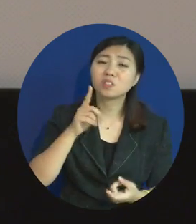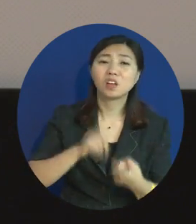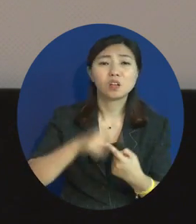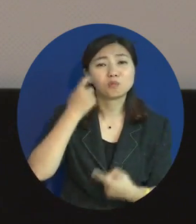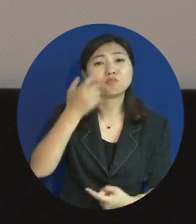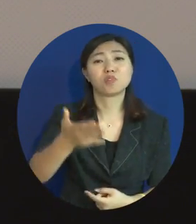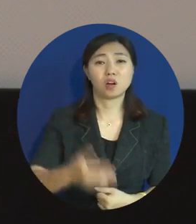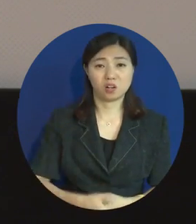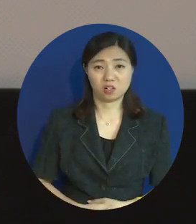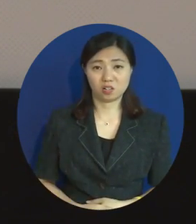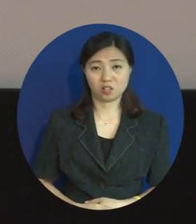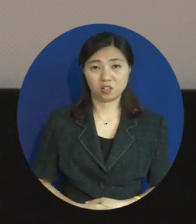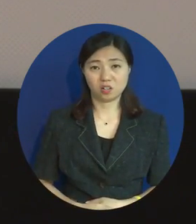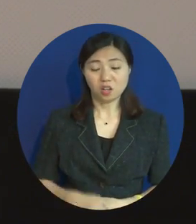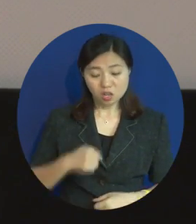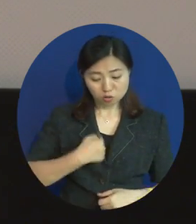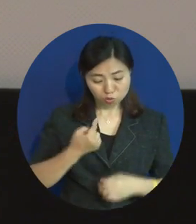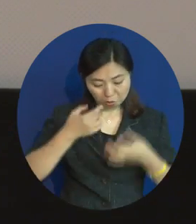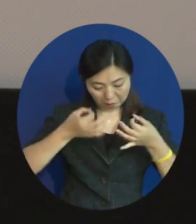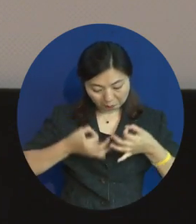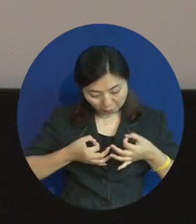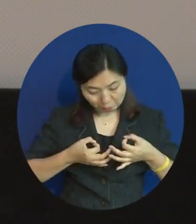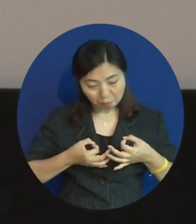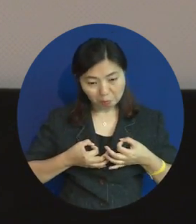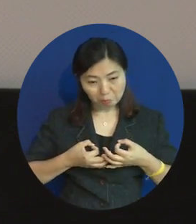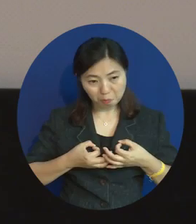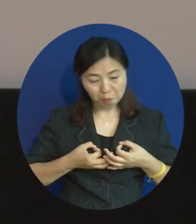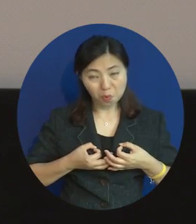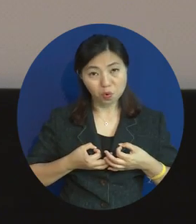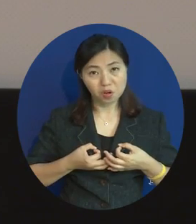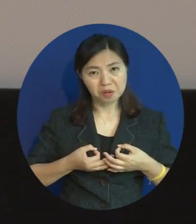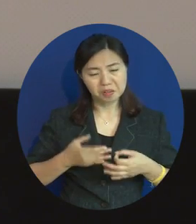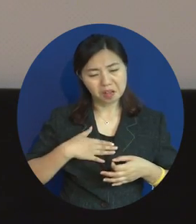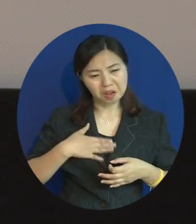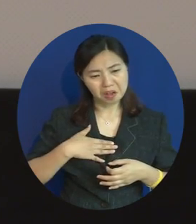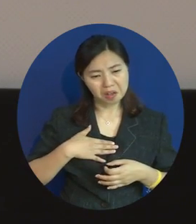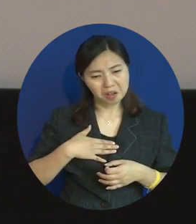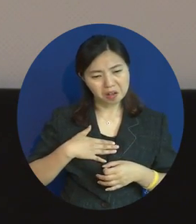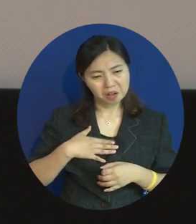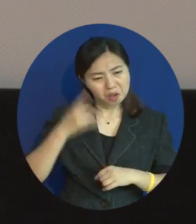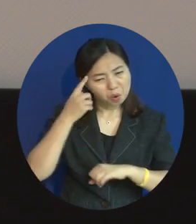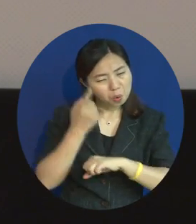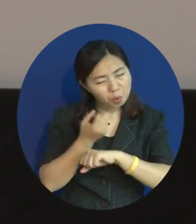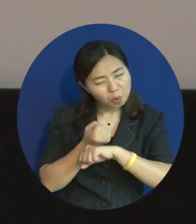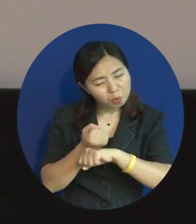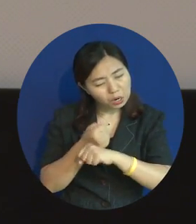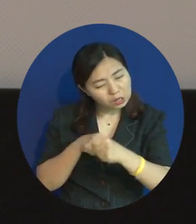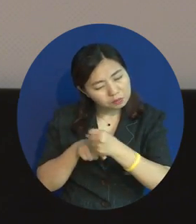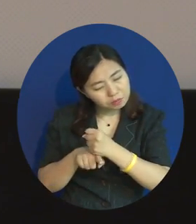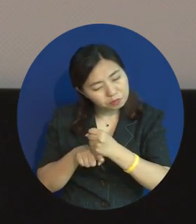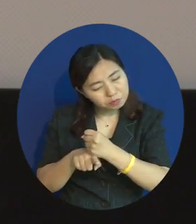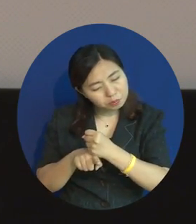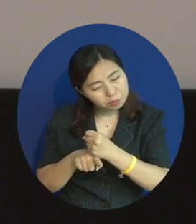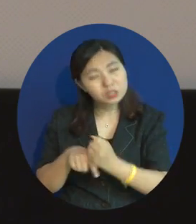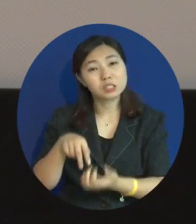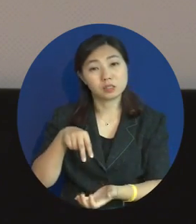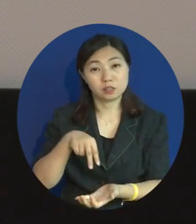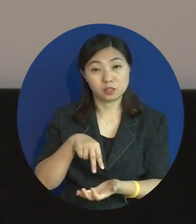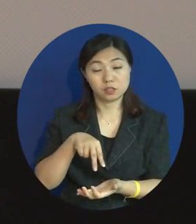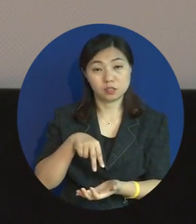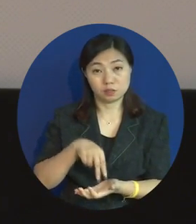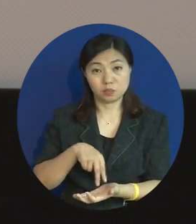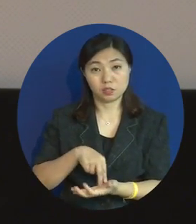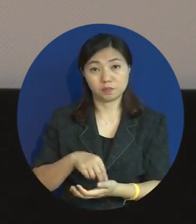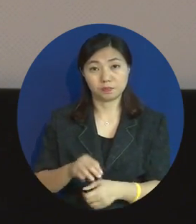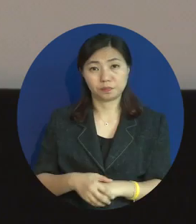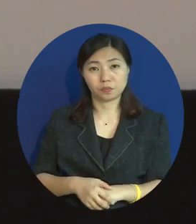보라. 그러면 그게 자기 그 학문하는 자세에 속한다. 두